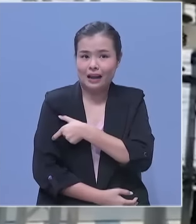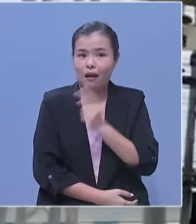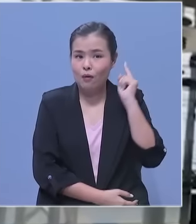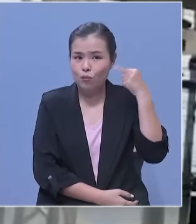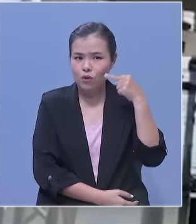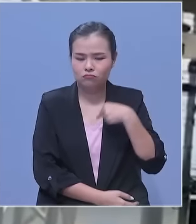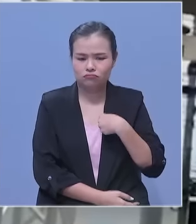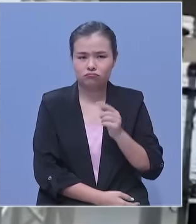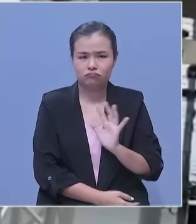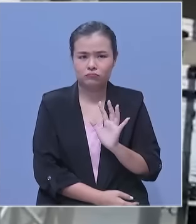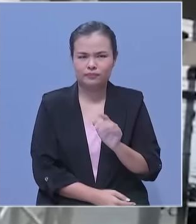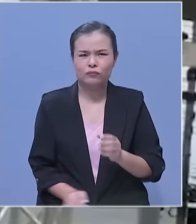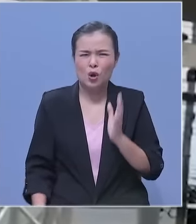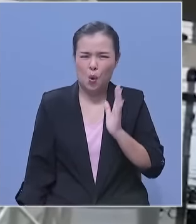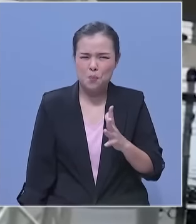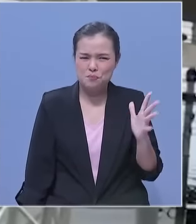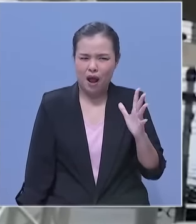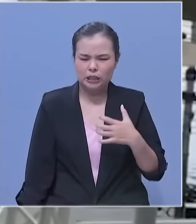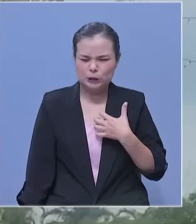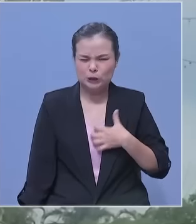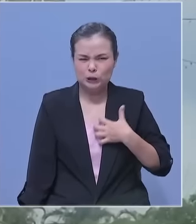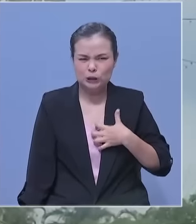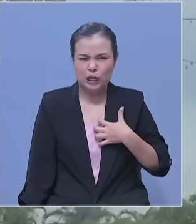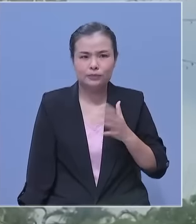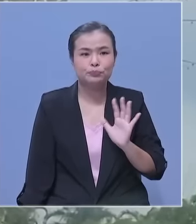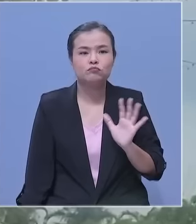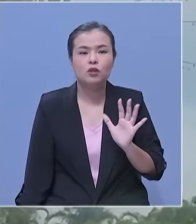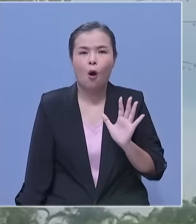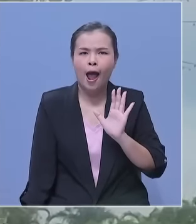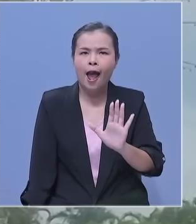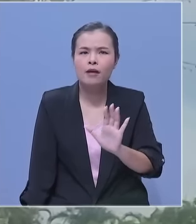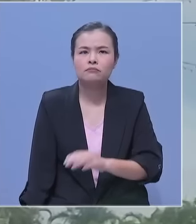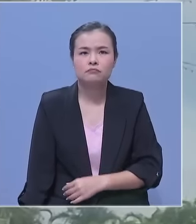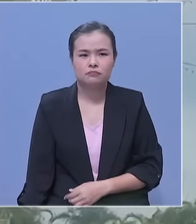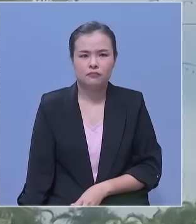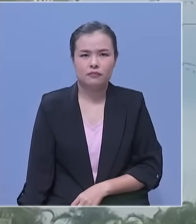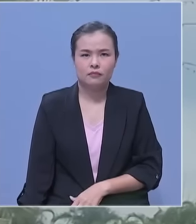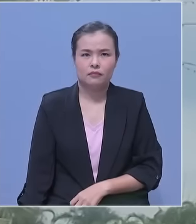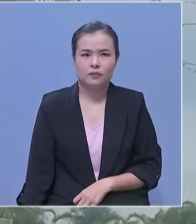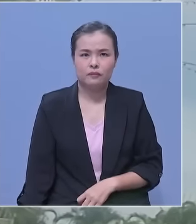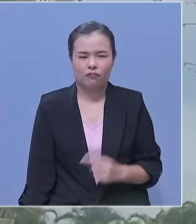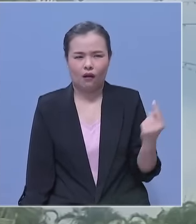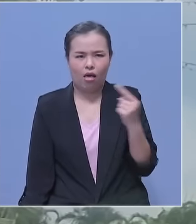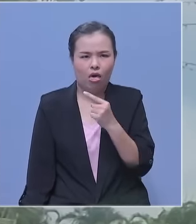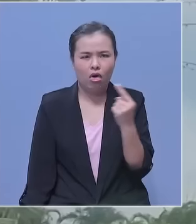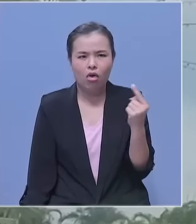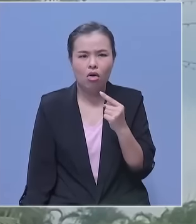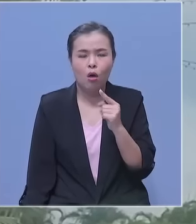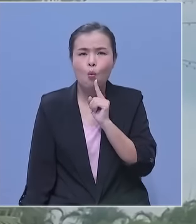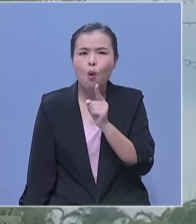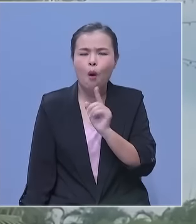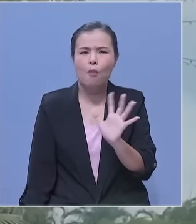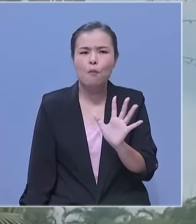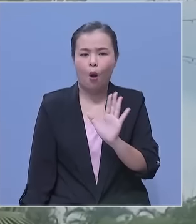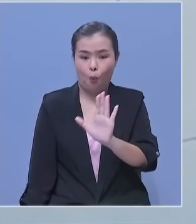นี้ก็ยังยืนยันว่า คนเยอะอึดอัดจะเข้าไปทำไมเหมือนโต้เถียงกันอยู่ตรงเนี้ยว่าแบบเพราะคนเยอะจะไม่ให้เ